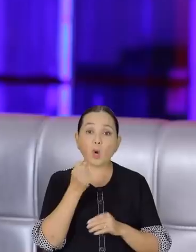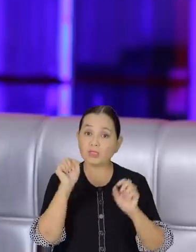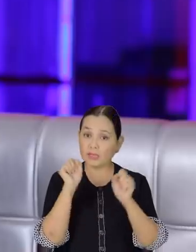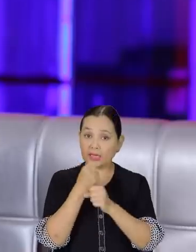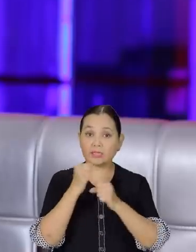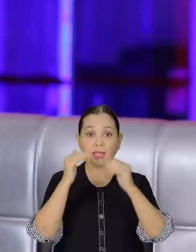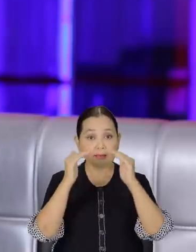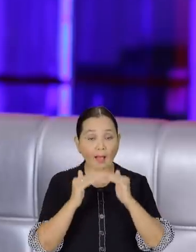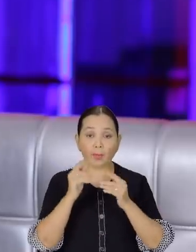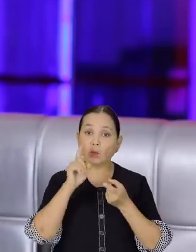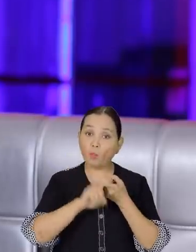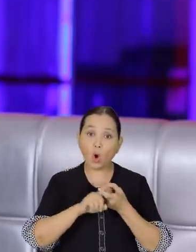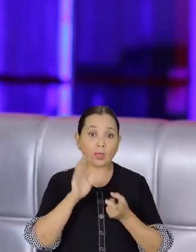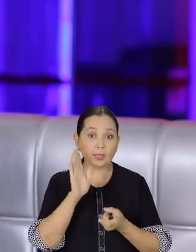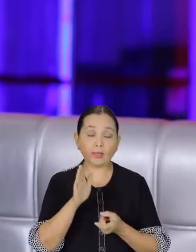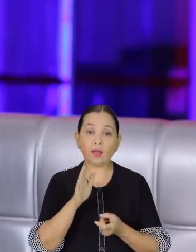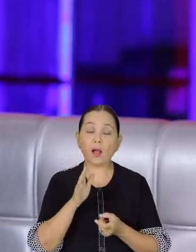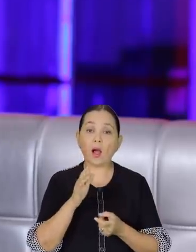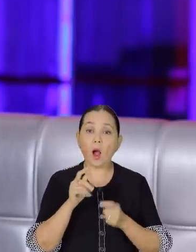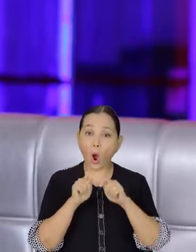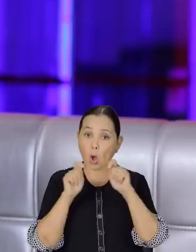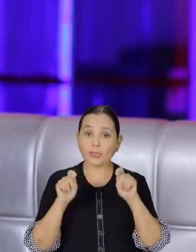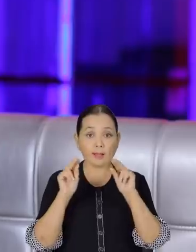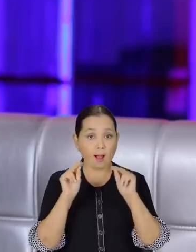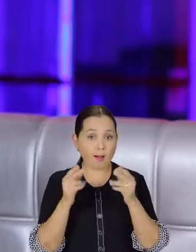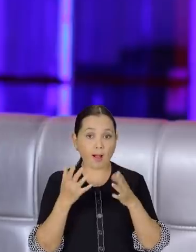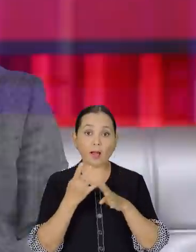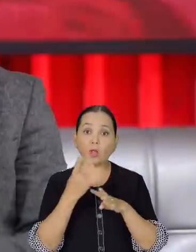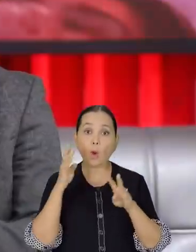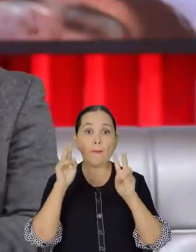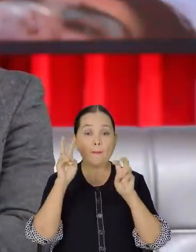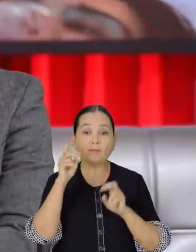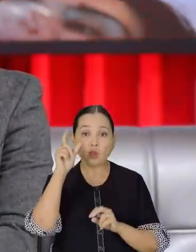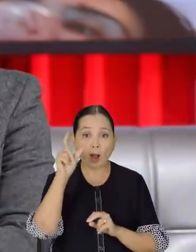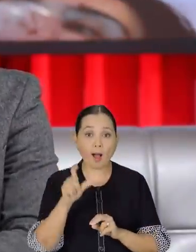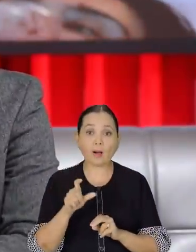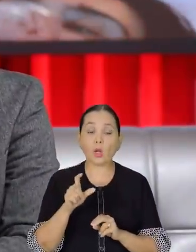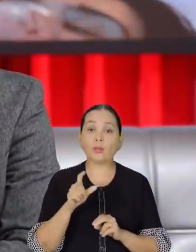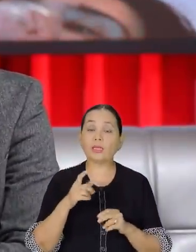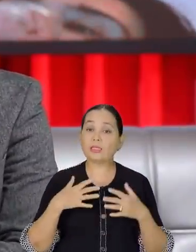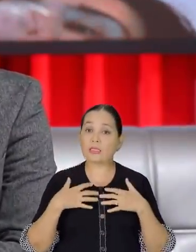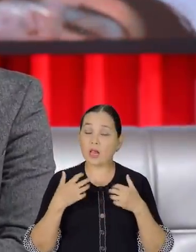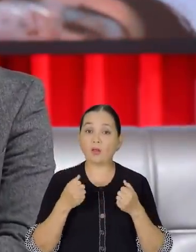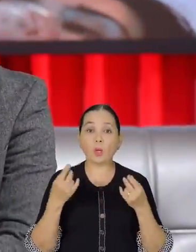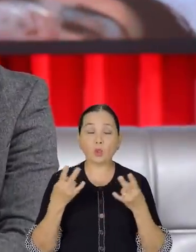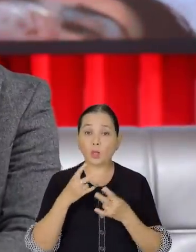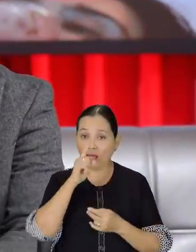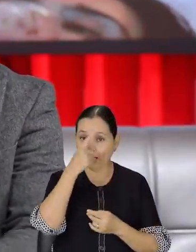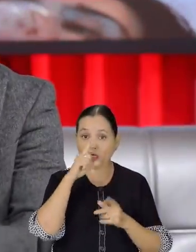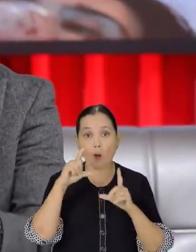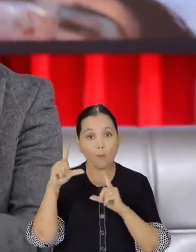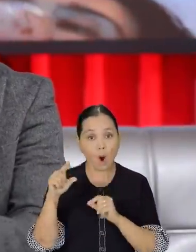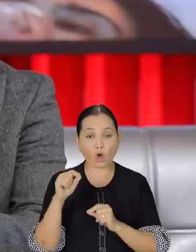tezlikni kamaytirishingizga bog'liq ekani oydin haqiqat. Navbatdagi mavzuimiz qahramonlari esa salomatligi uchun